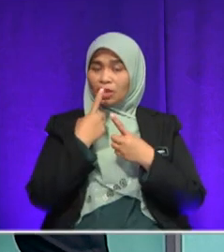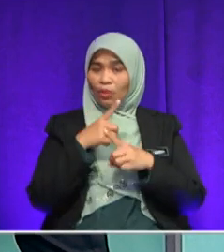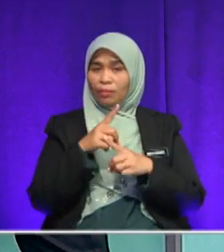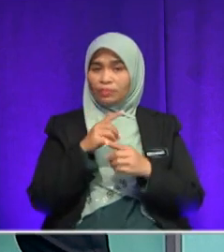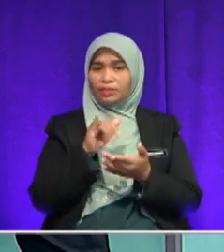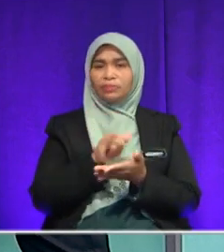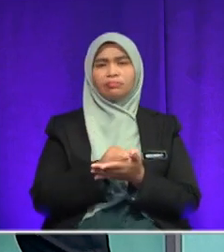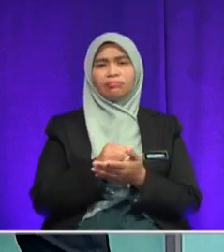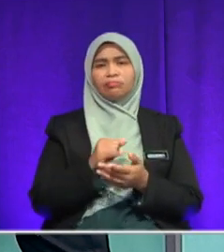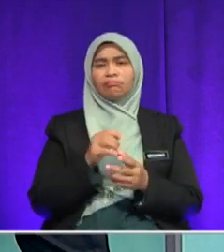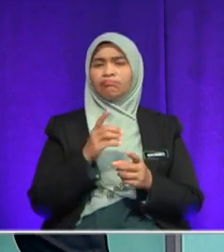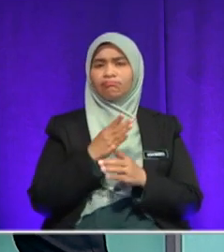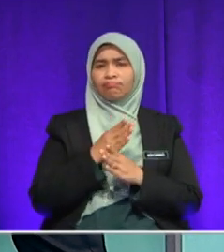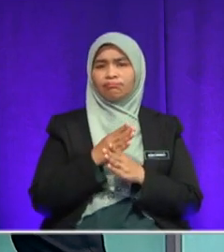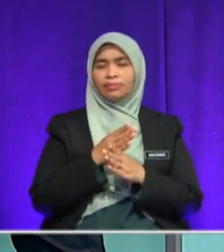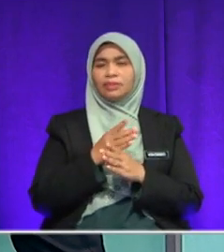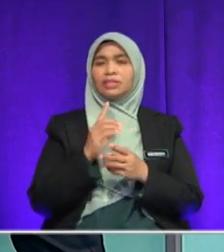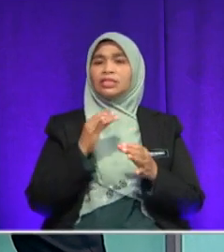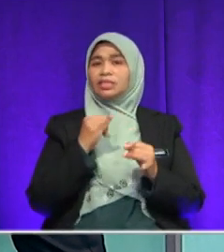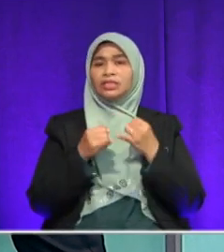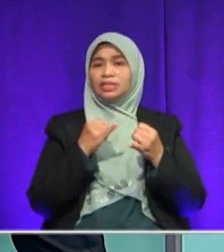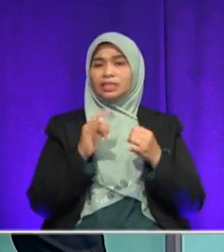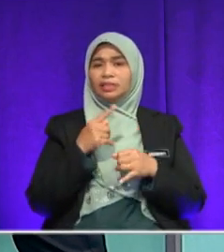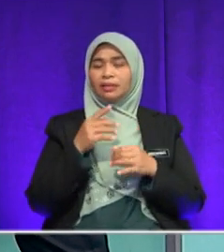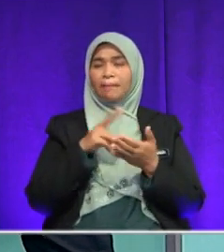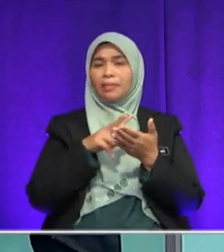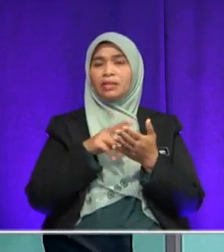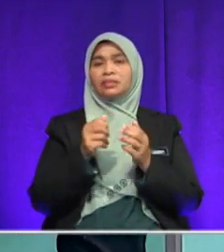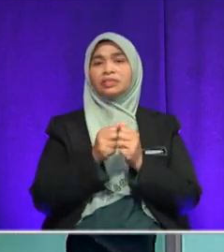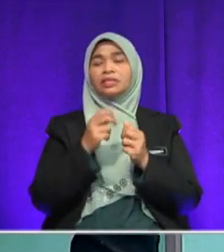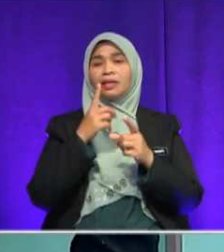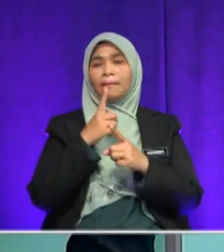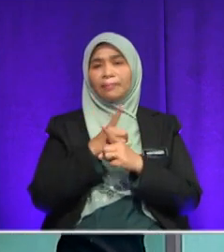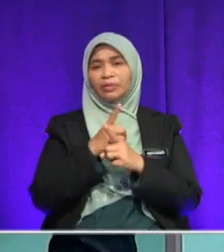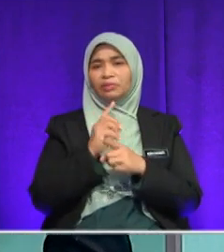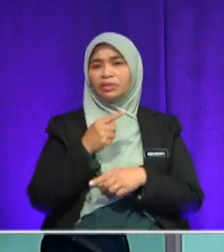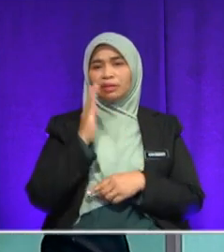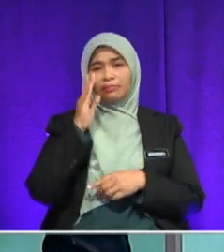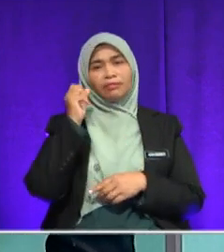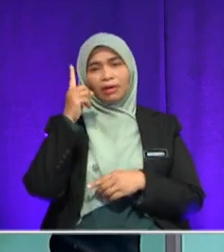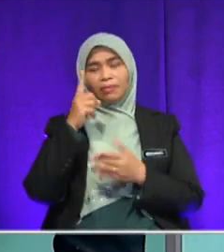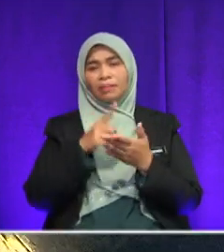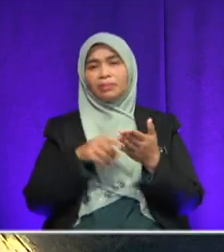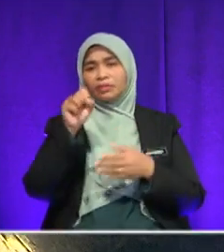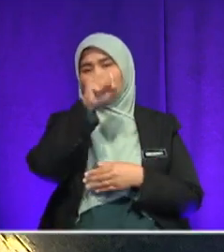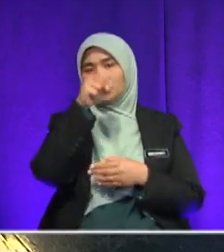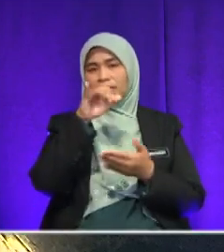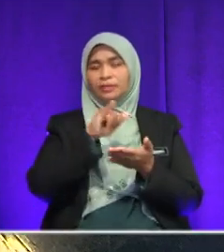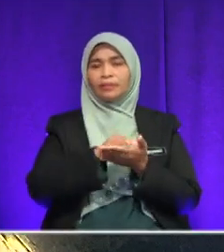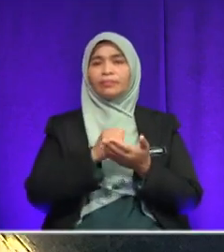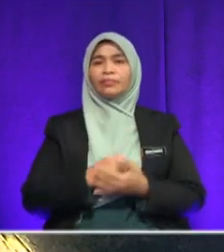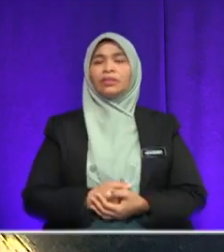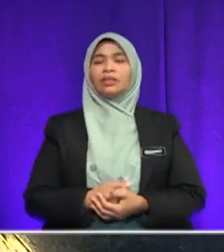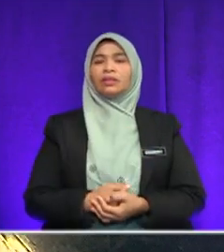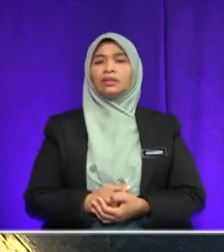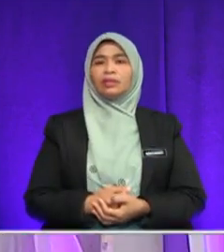kalau kita baca dengan betul, kita sudah dapat memahami apakah kehendak soalan tersebut. Okey, so baiklah cikgu, betul tak